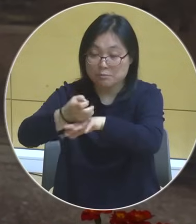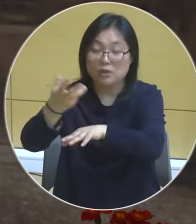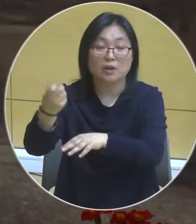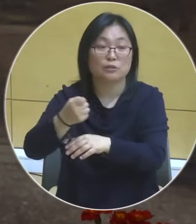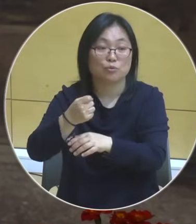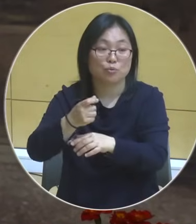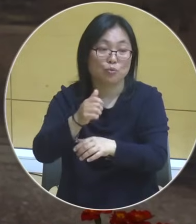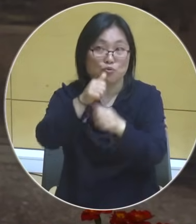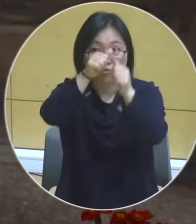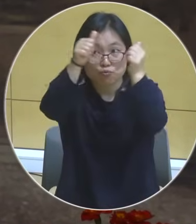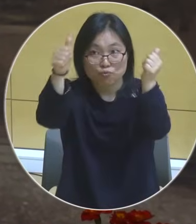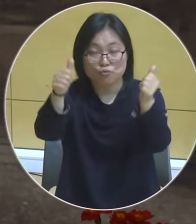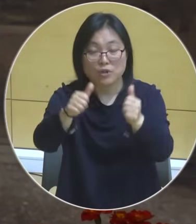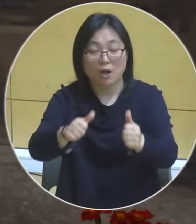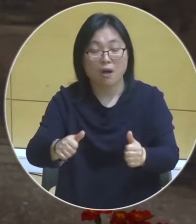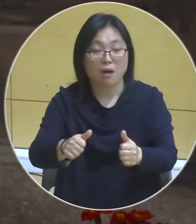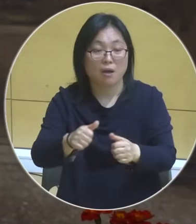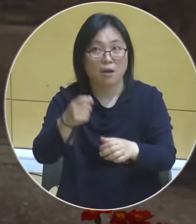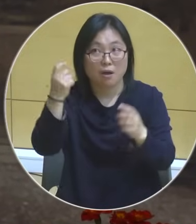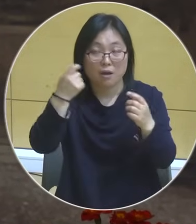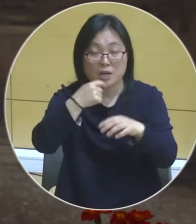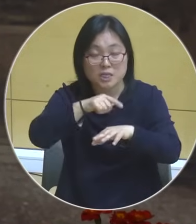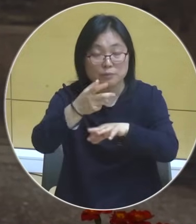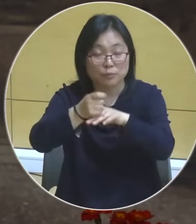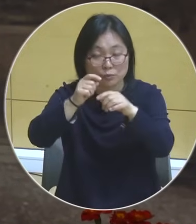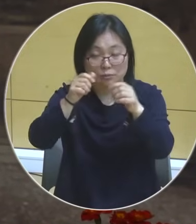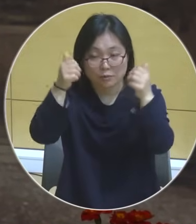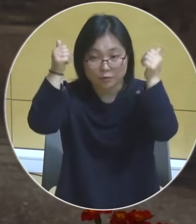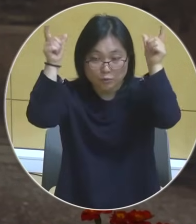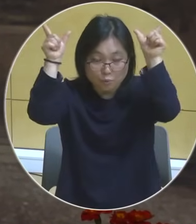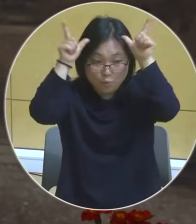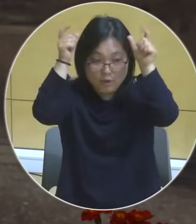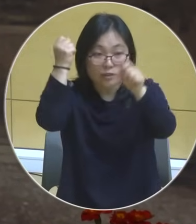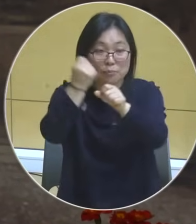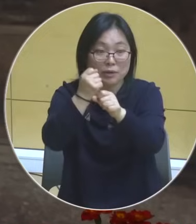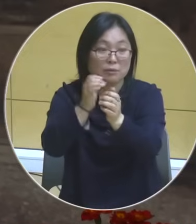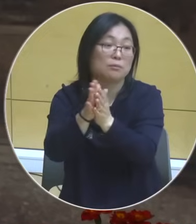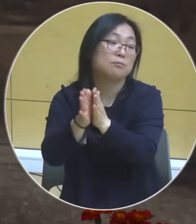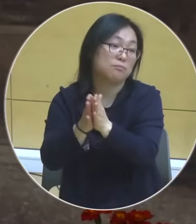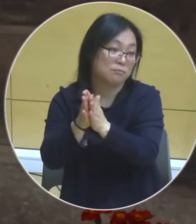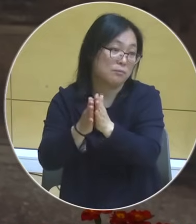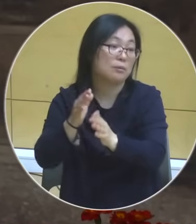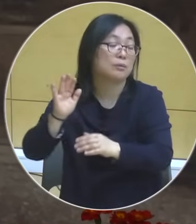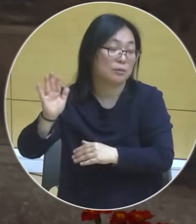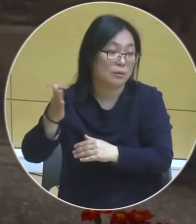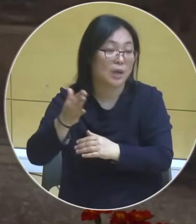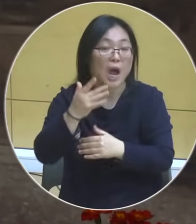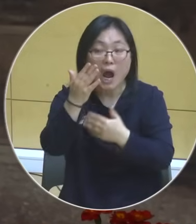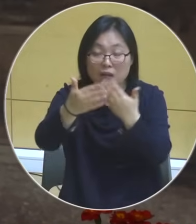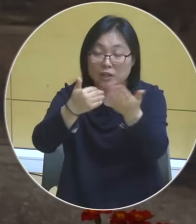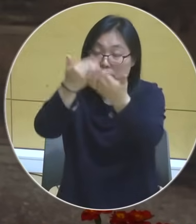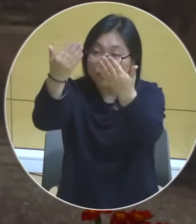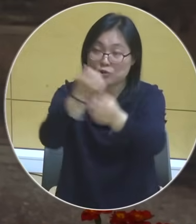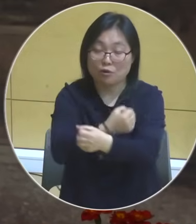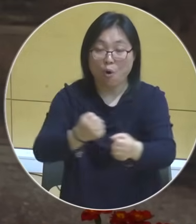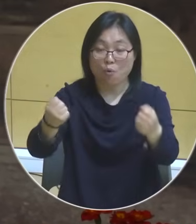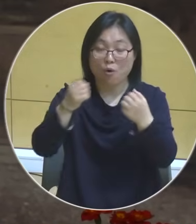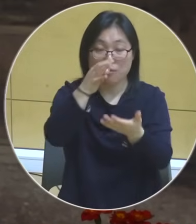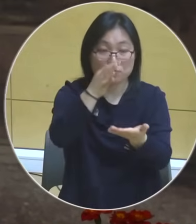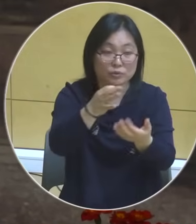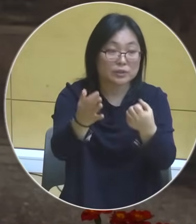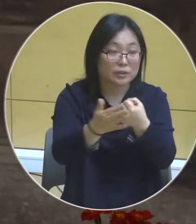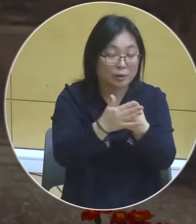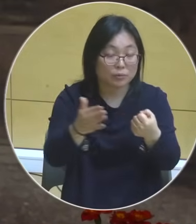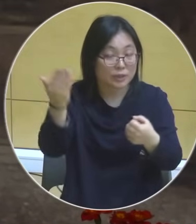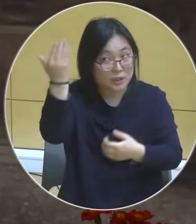만들어서 하나님을 숭배했습니다. 아이러니한 일 아닙니까? 하나님이 주신 건강 때문에, 하나님이 주신 물질 때문에, 하나님이 주신 지식